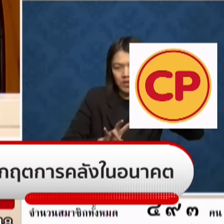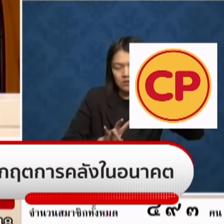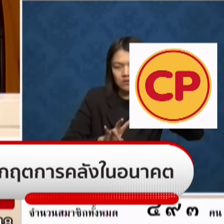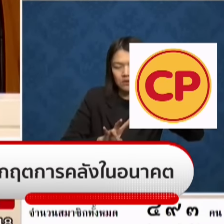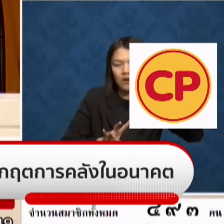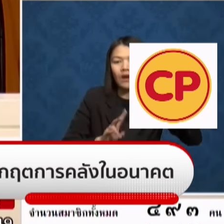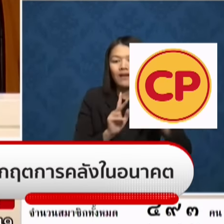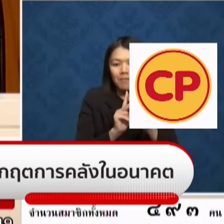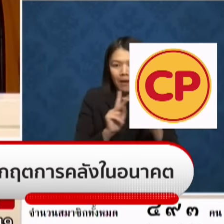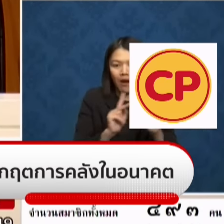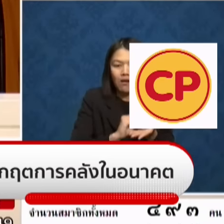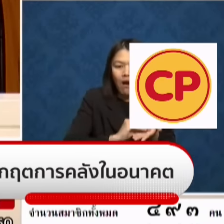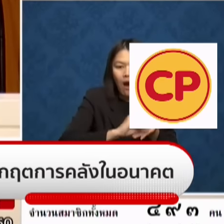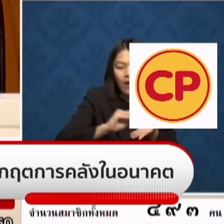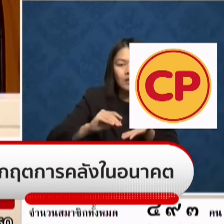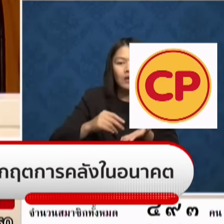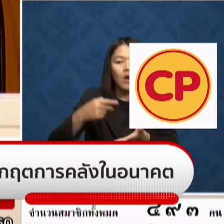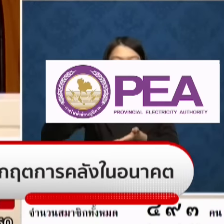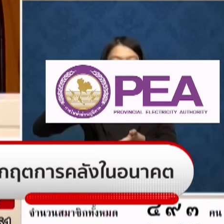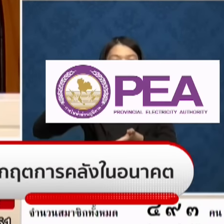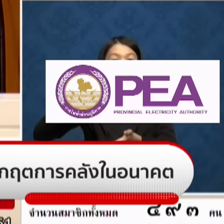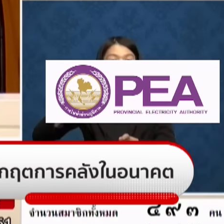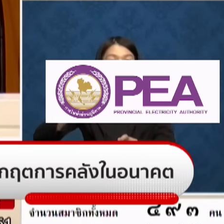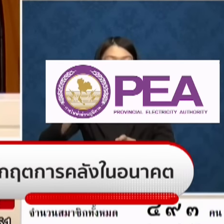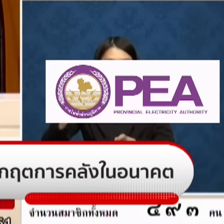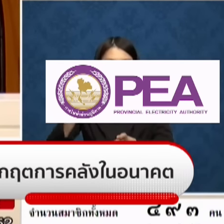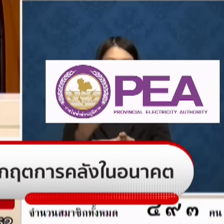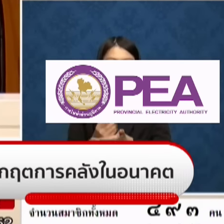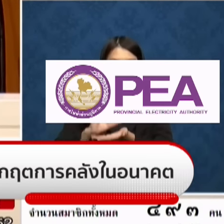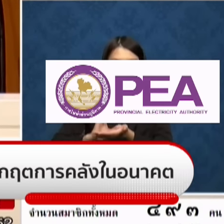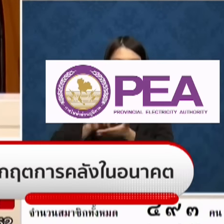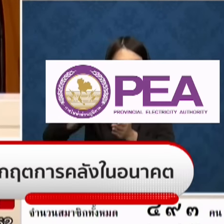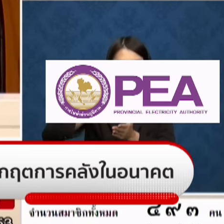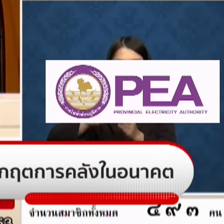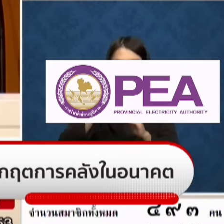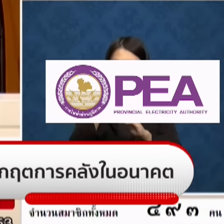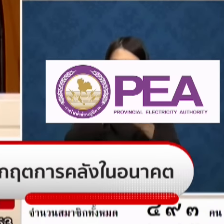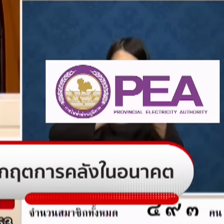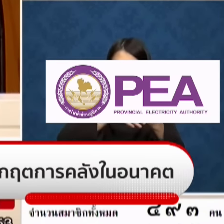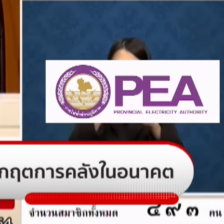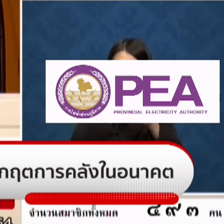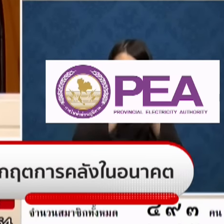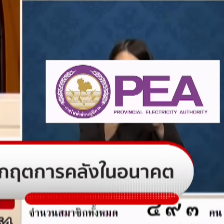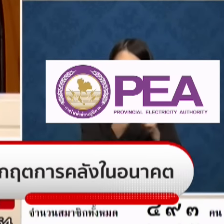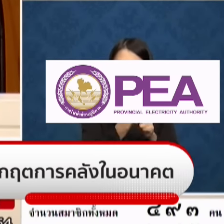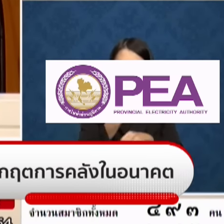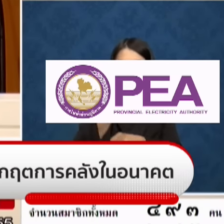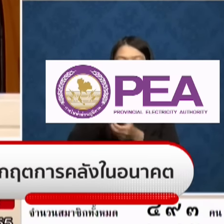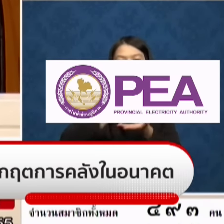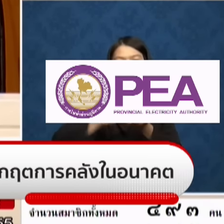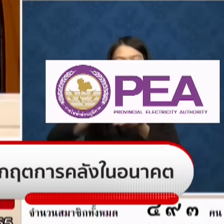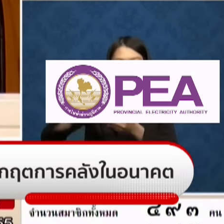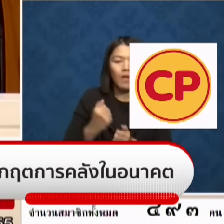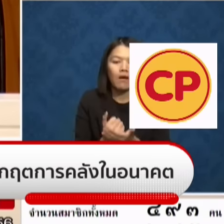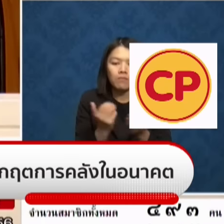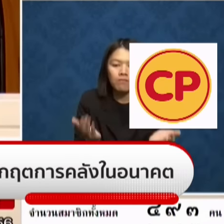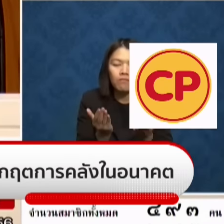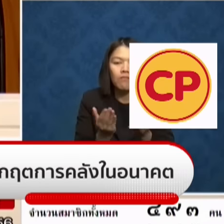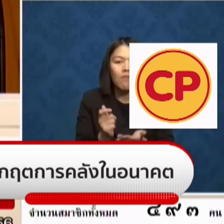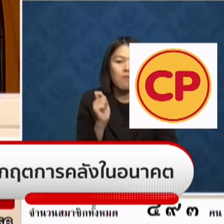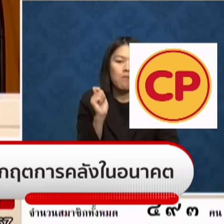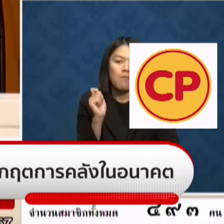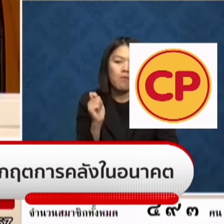ระทรวงการคลังในฐานะรองประธานกรรมธิการคนที่2ก็ชี้แจงถึงผลการพิจารณาของกรรมธิการซึ่งก็มีสา